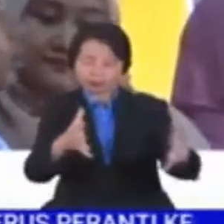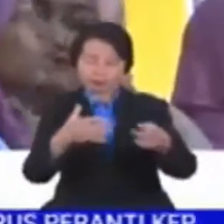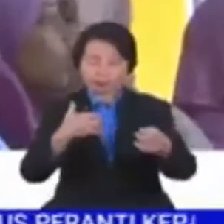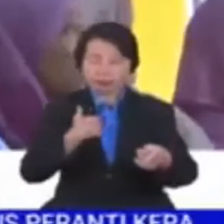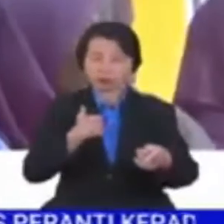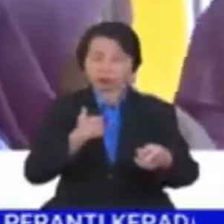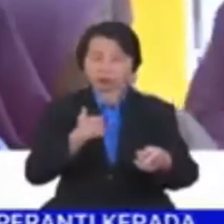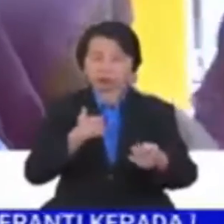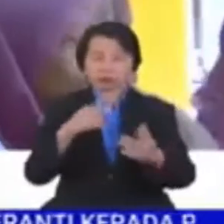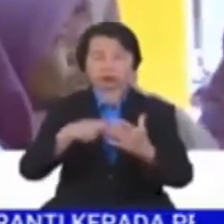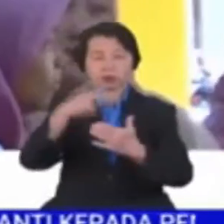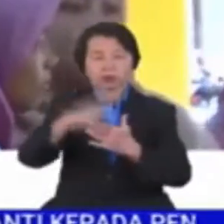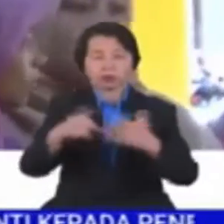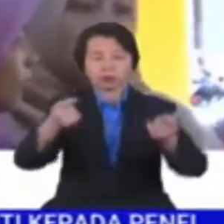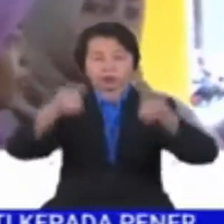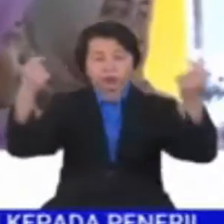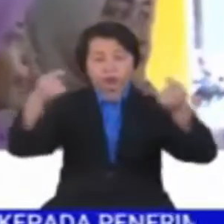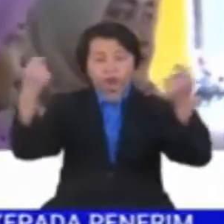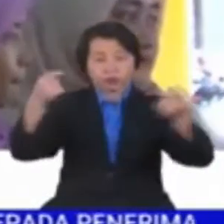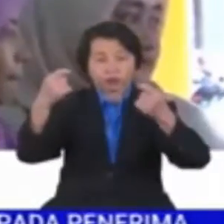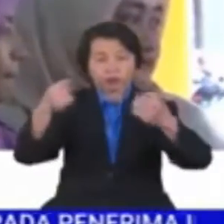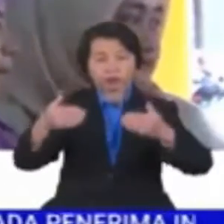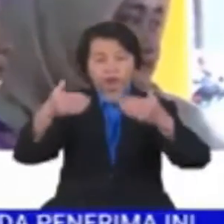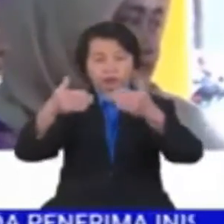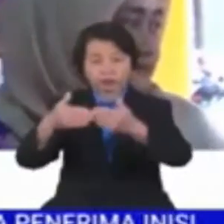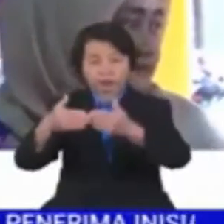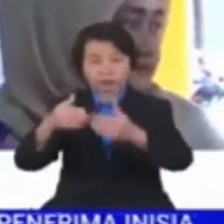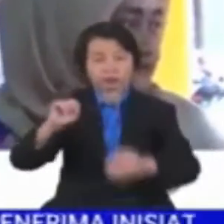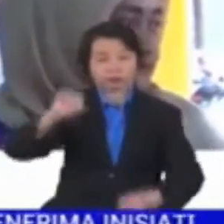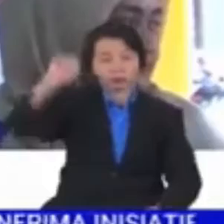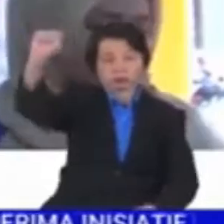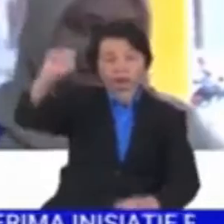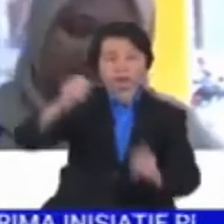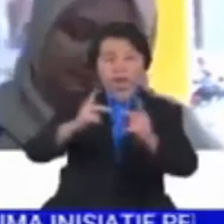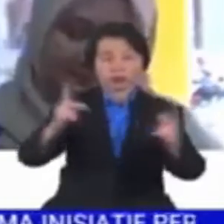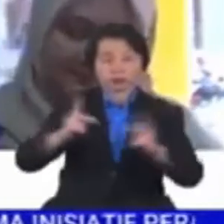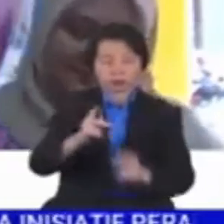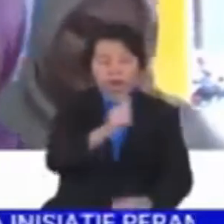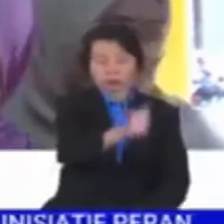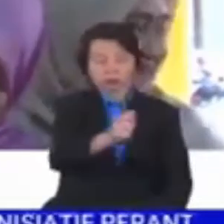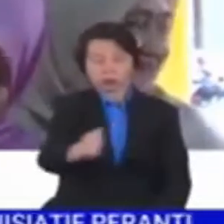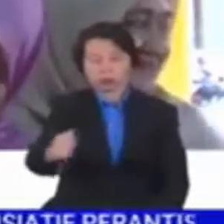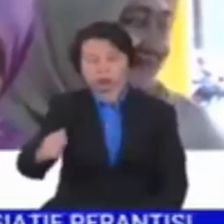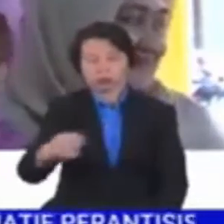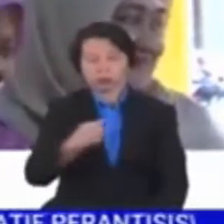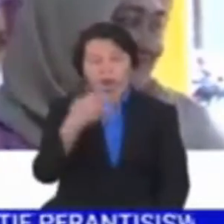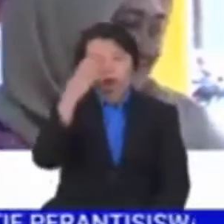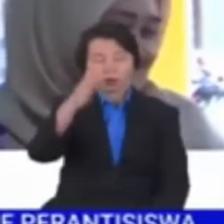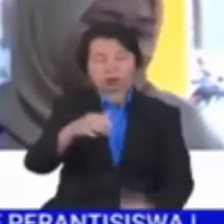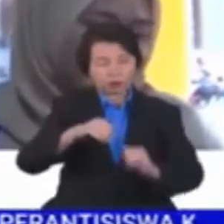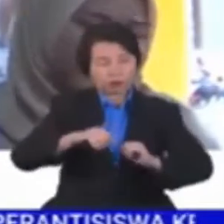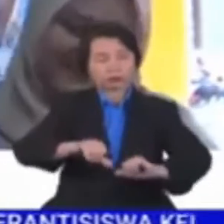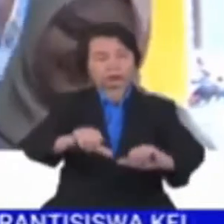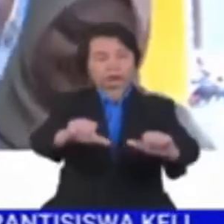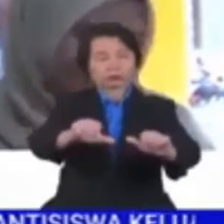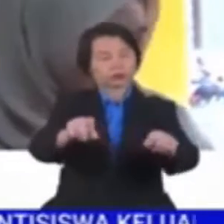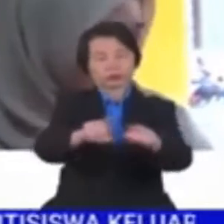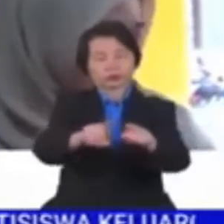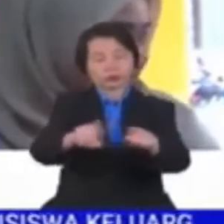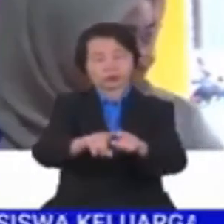mengadakan program sambutan ambang kemerdekaan di kawasan masing-masing. Dan kita akan teruskan lagi sambutan seumpama